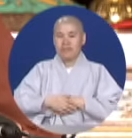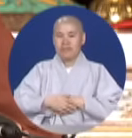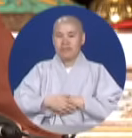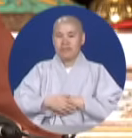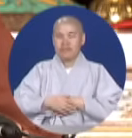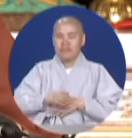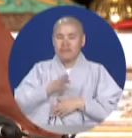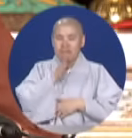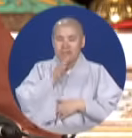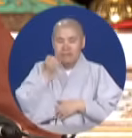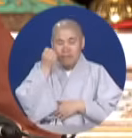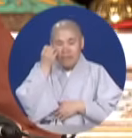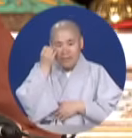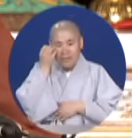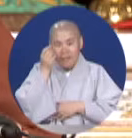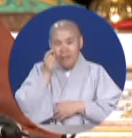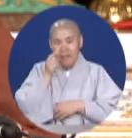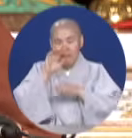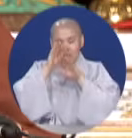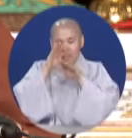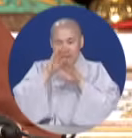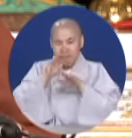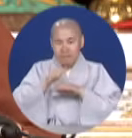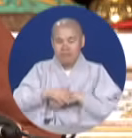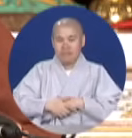이거 참 묘한 말씀인데요.